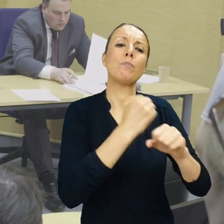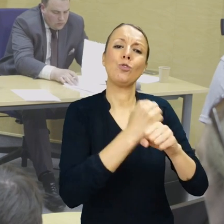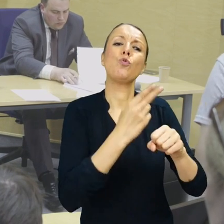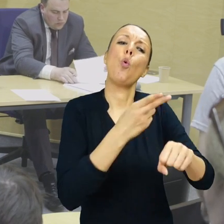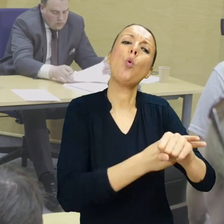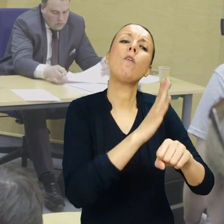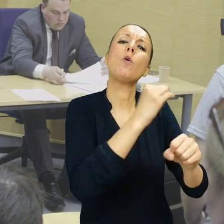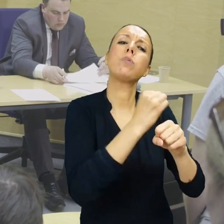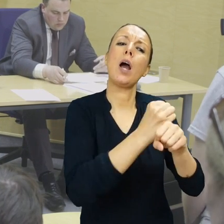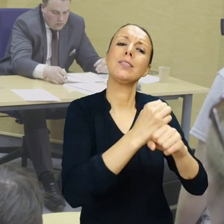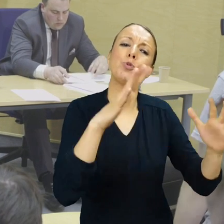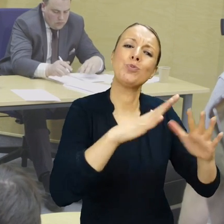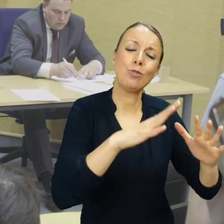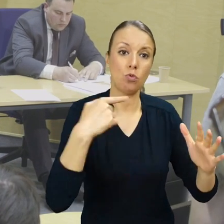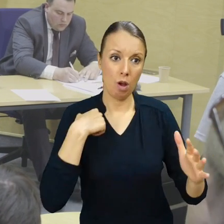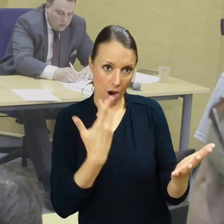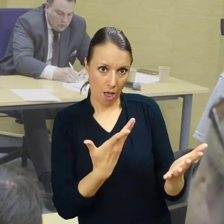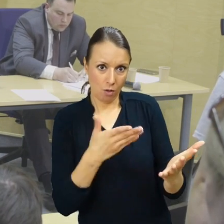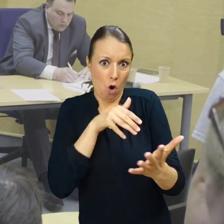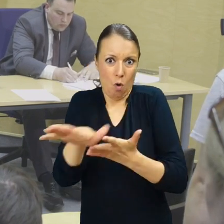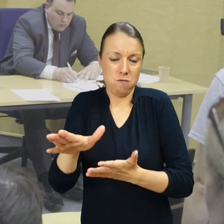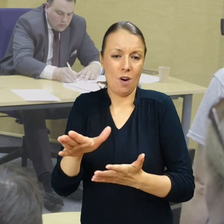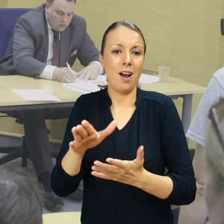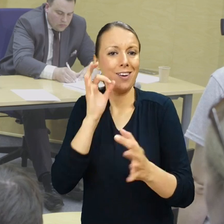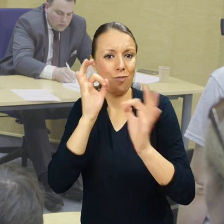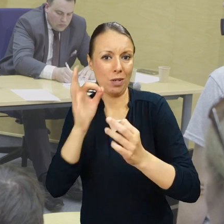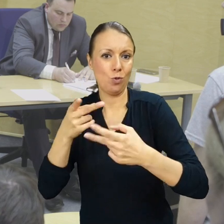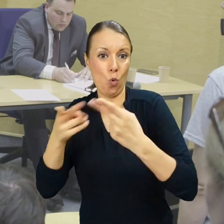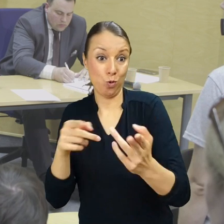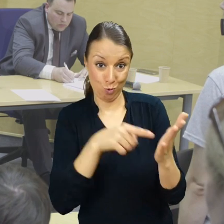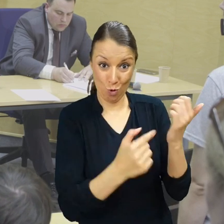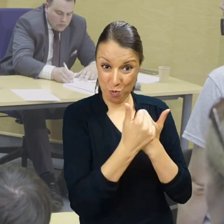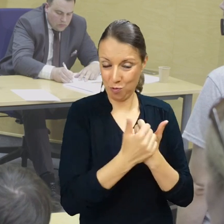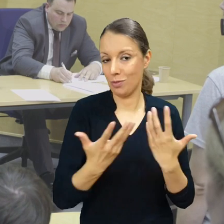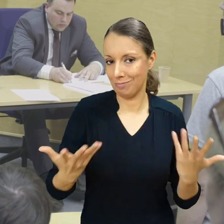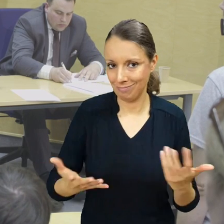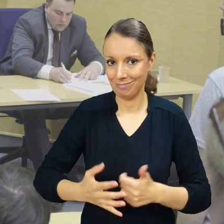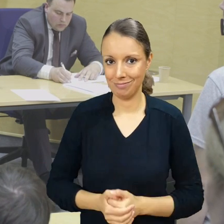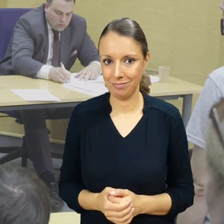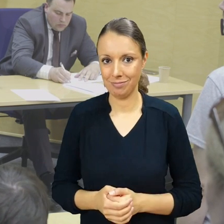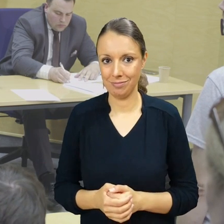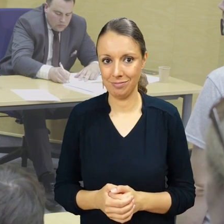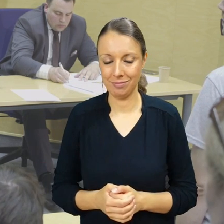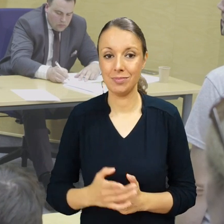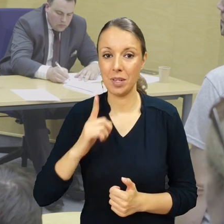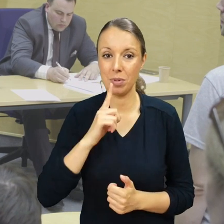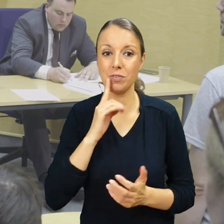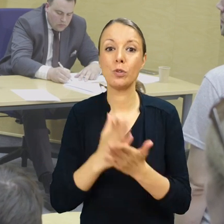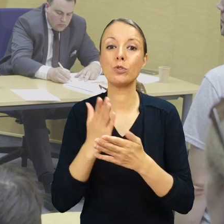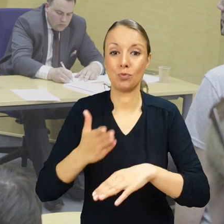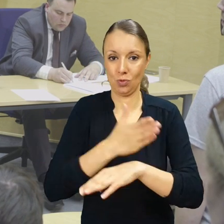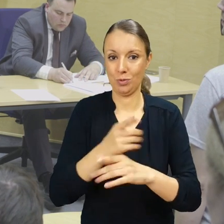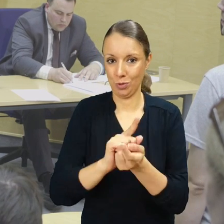się z państwem, powiedziałbym, udostępnimy odrobinę informacji niepublicznej, ponieważ no przed tym spotkaniem rozmawialiśmy też